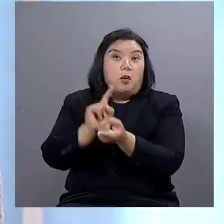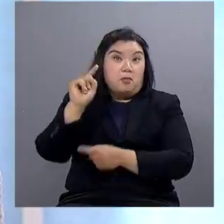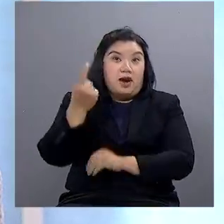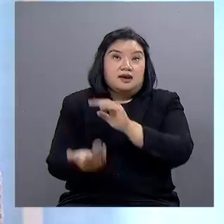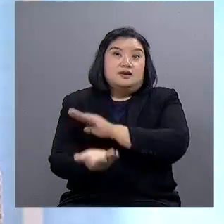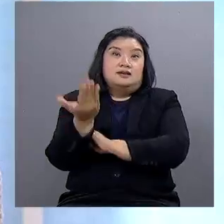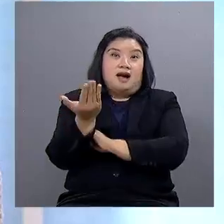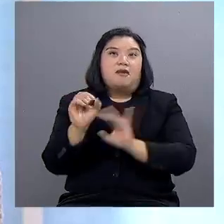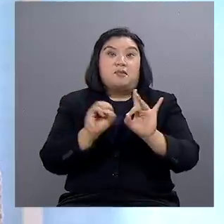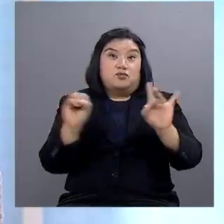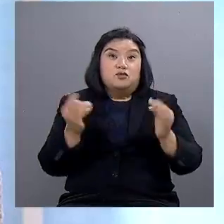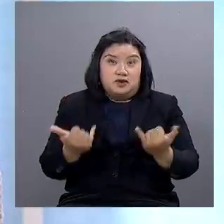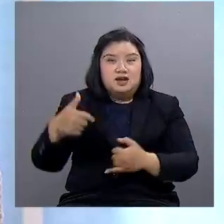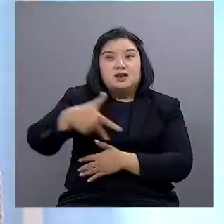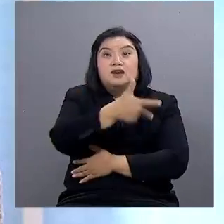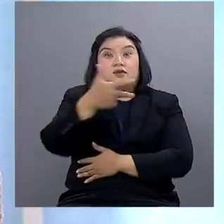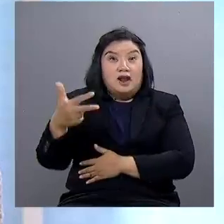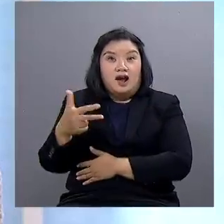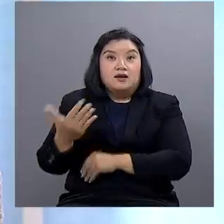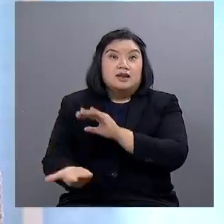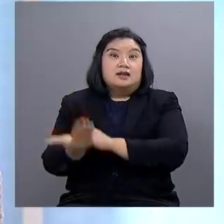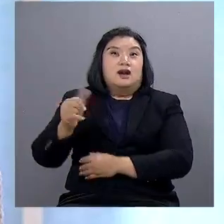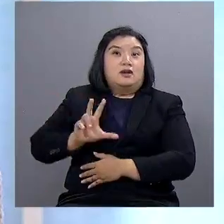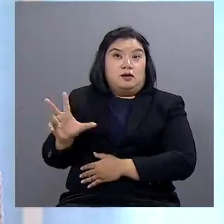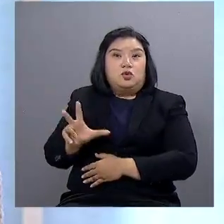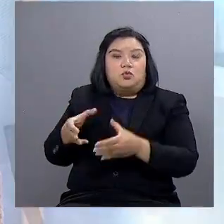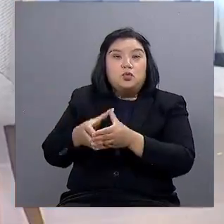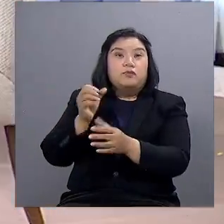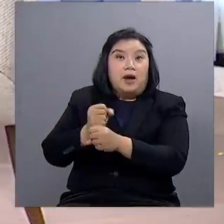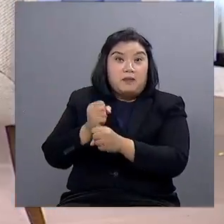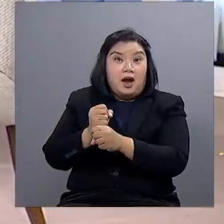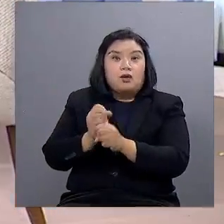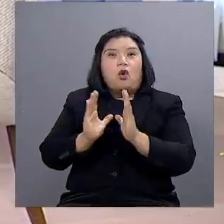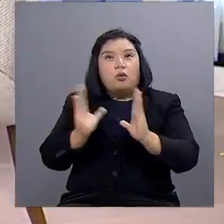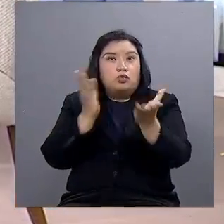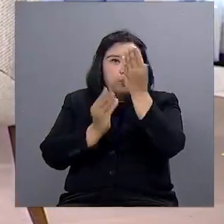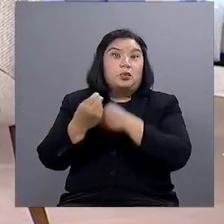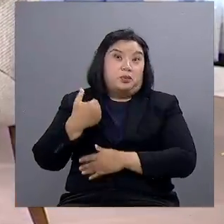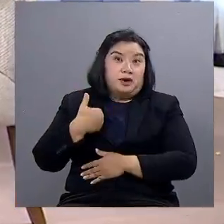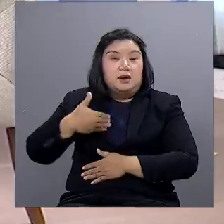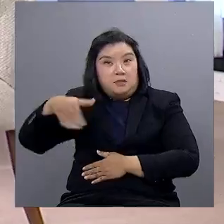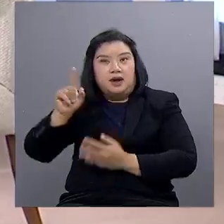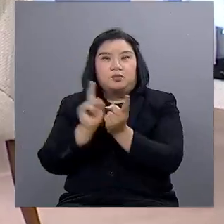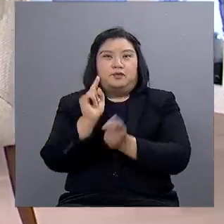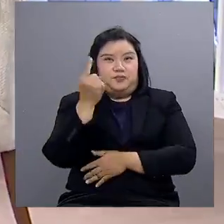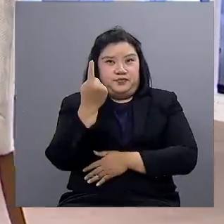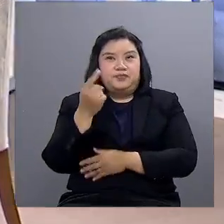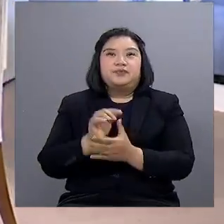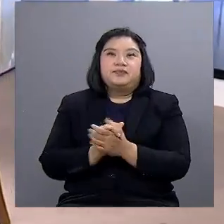องไทย PBS ส่วนเช้านี้เรา3คนพร้อมทีมงานขอบพระคุณสำหรับการติดตามรับชมนะครับสวัสดีครับ สวัสดีครับ